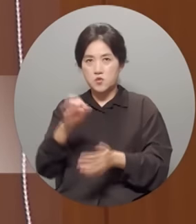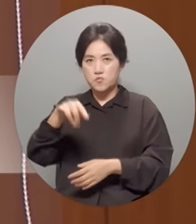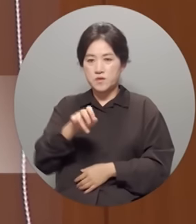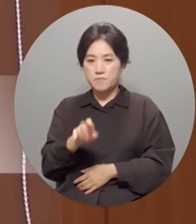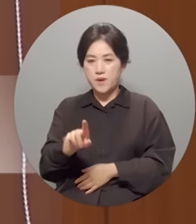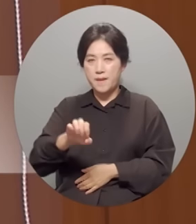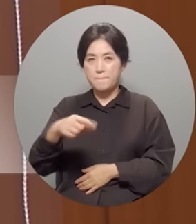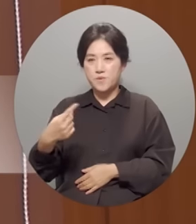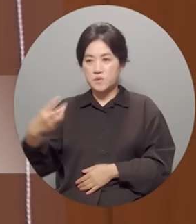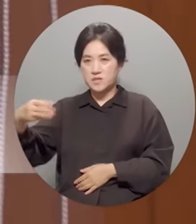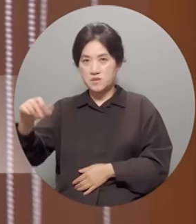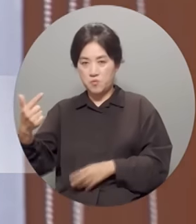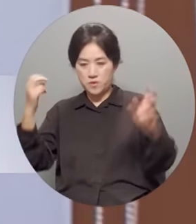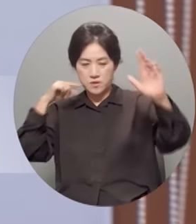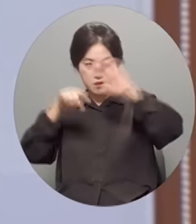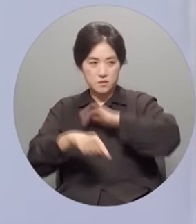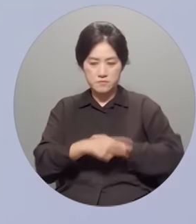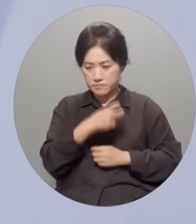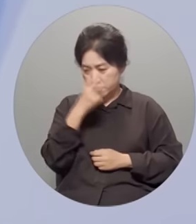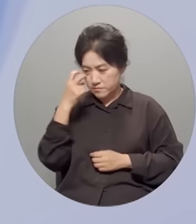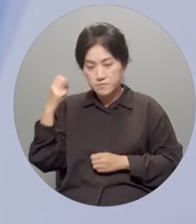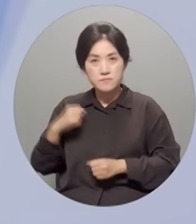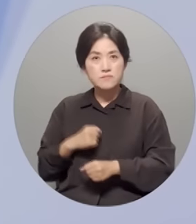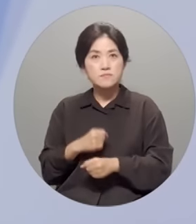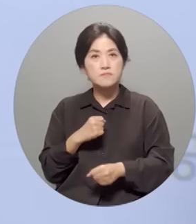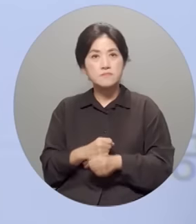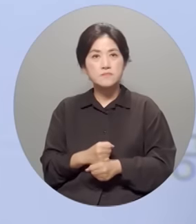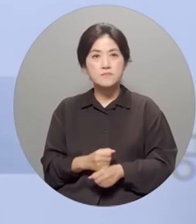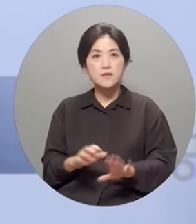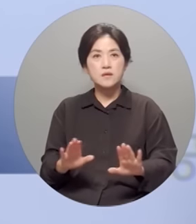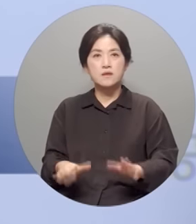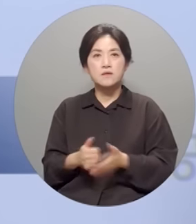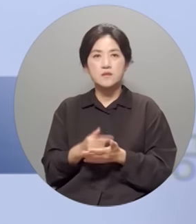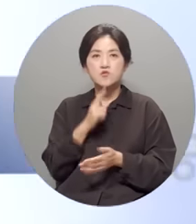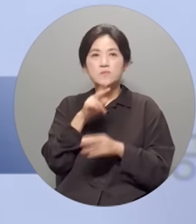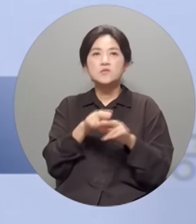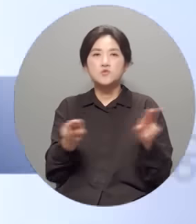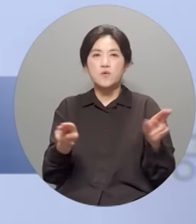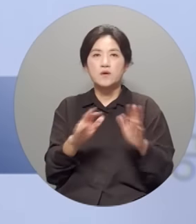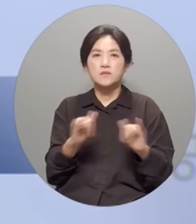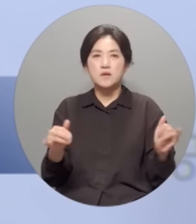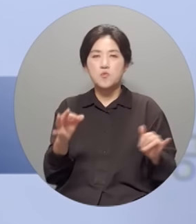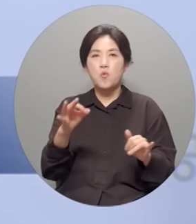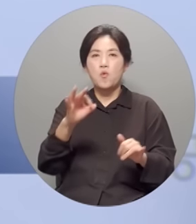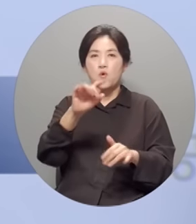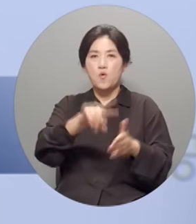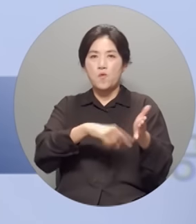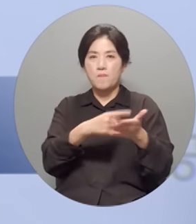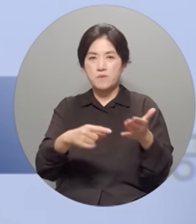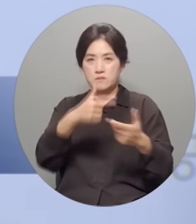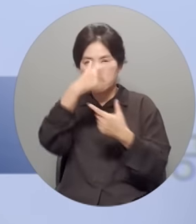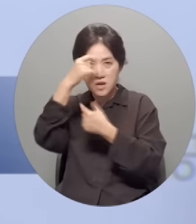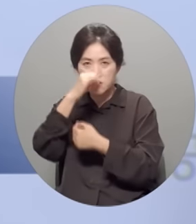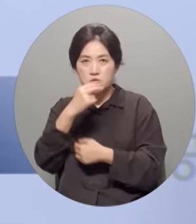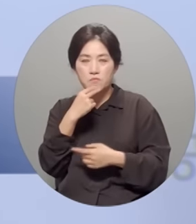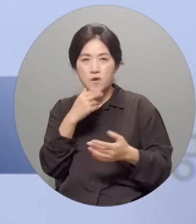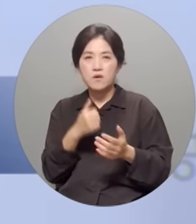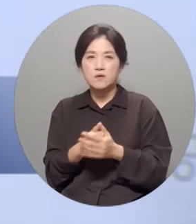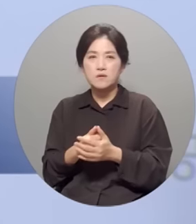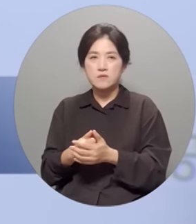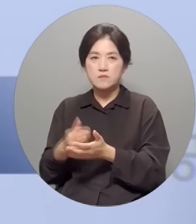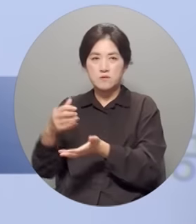팀원 본사를 찾아 현장 점검을 진행했습니다. 주문을 취소한 소비자에게 대금 환불을 제대로 하고 있는지,